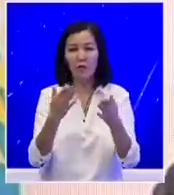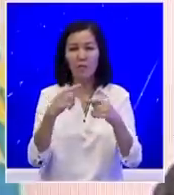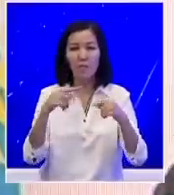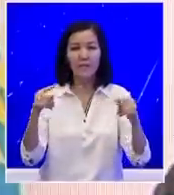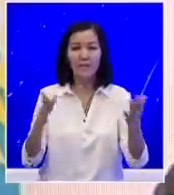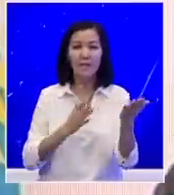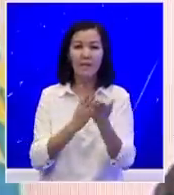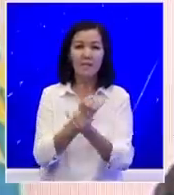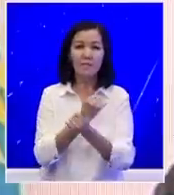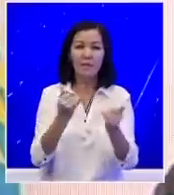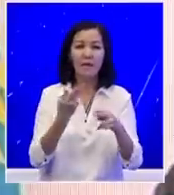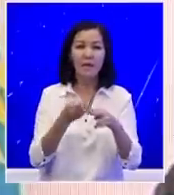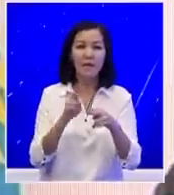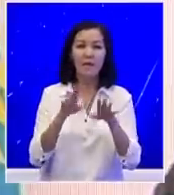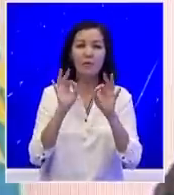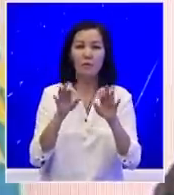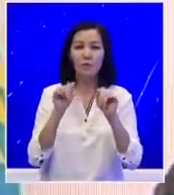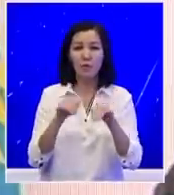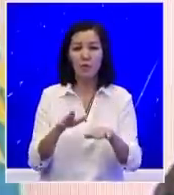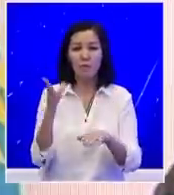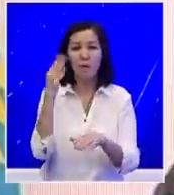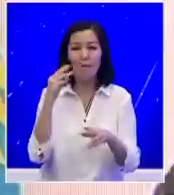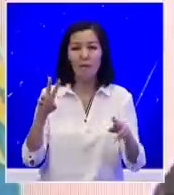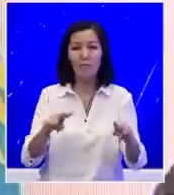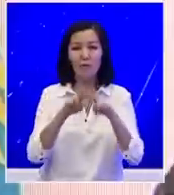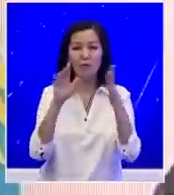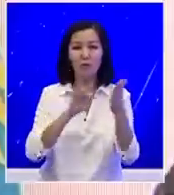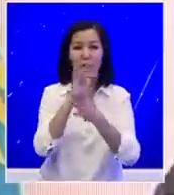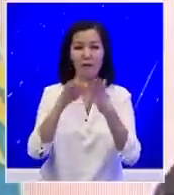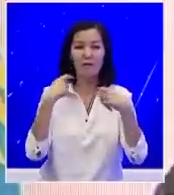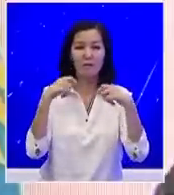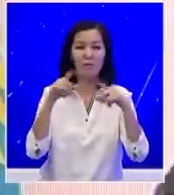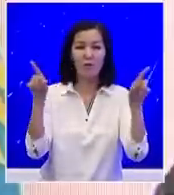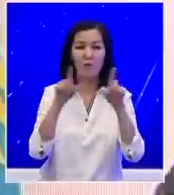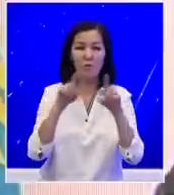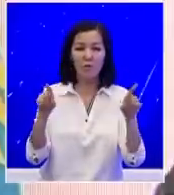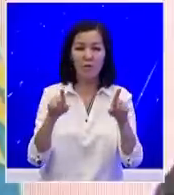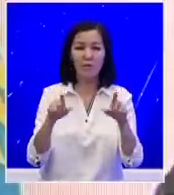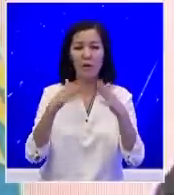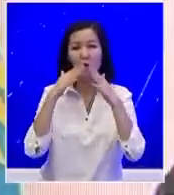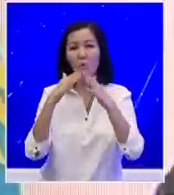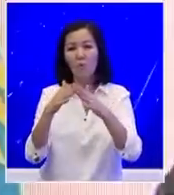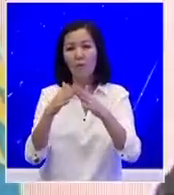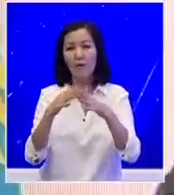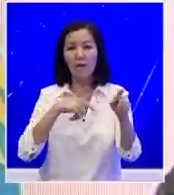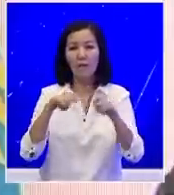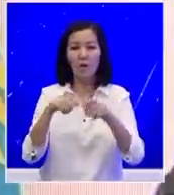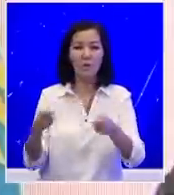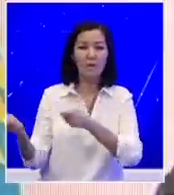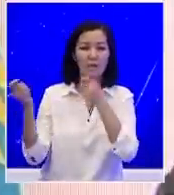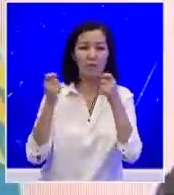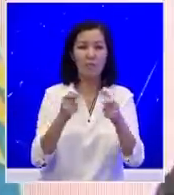басқа да қызметте ең оңтайлы жүйе саналады. Алматы мен Нұр-Сұлтан қалалары сауда орындары мен сырттағы қоймаларға тауар тасу мен